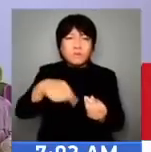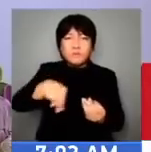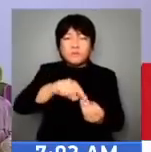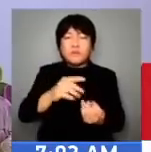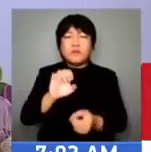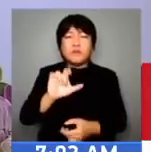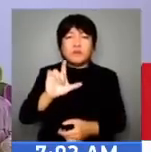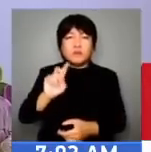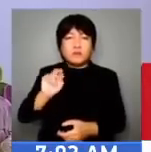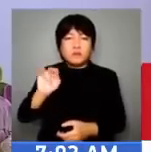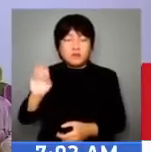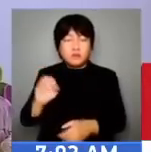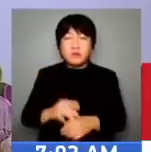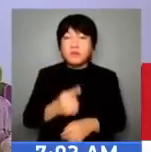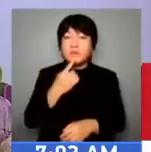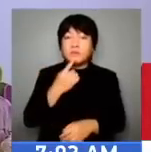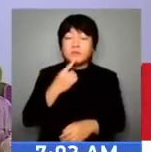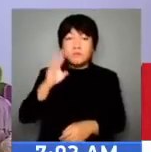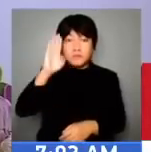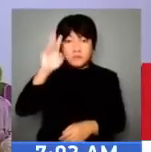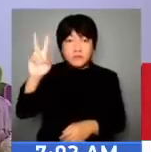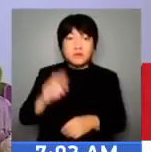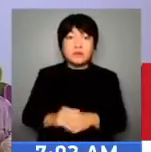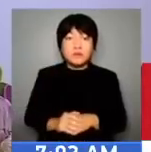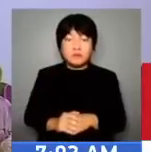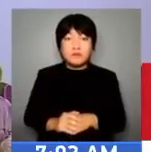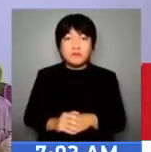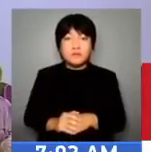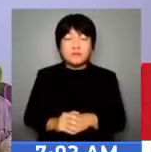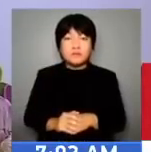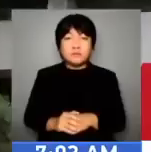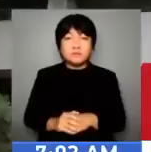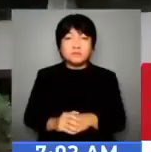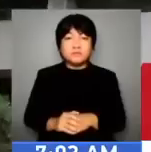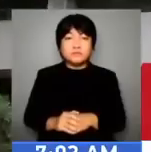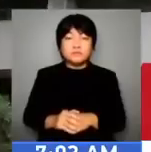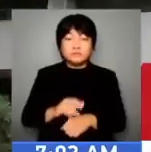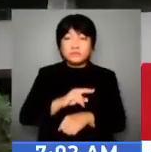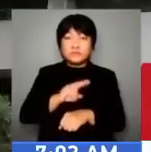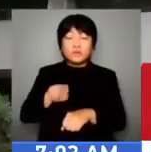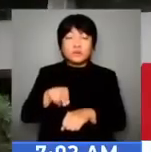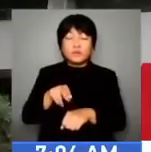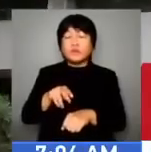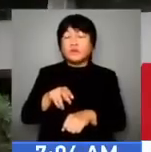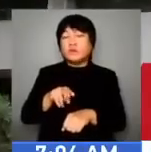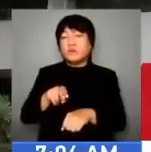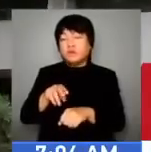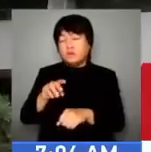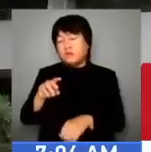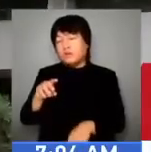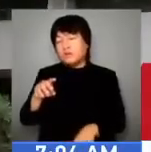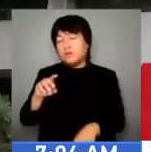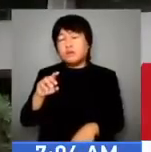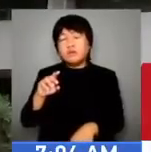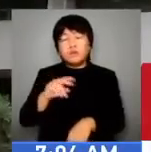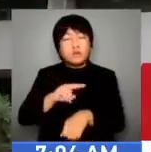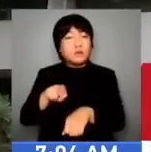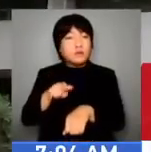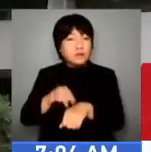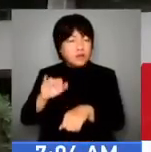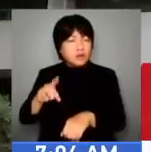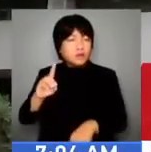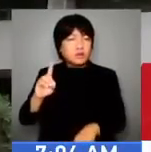at tanggawaran, gaya ng Department of Environment and Natural Resources, Department of Agriculture, Department of Public Works and Highways, at